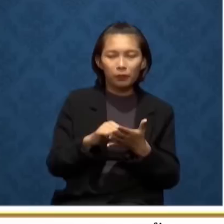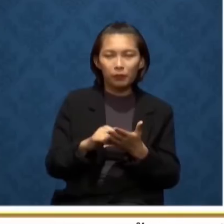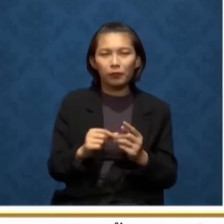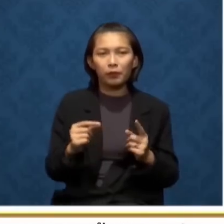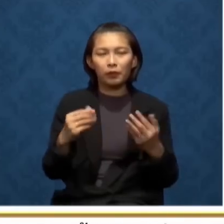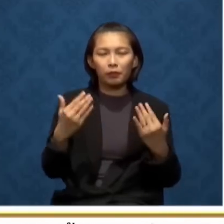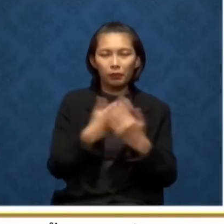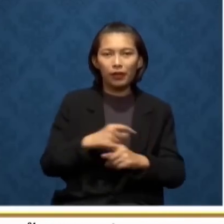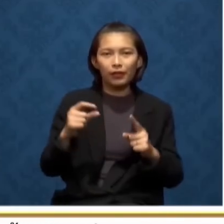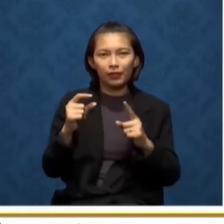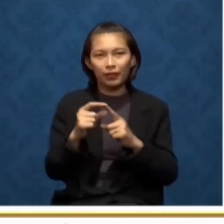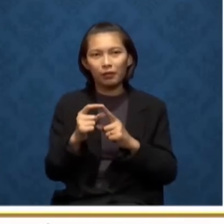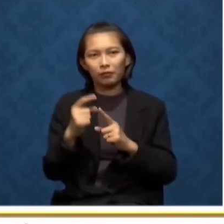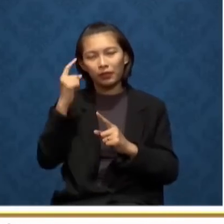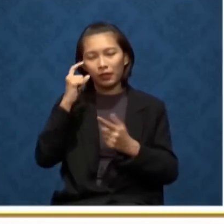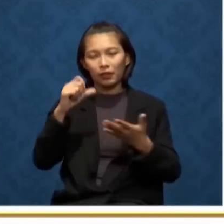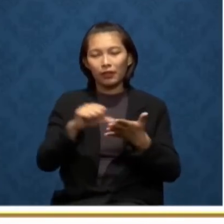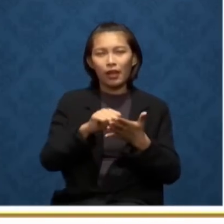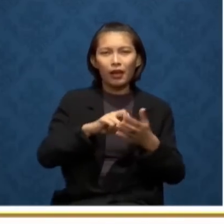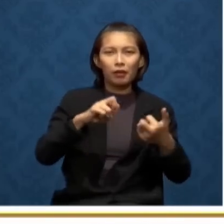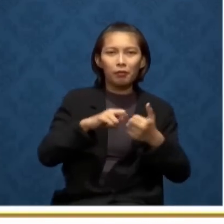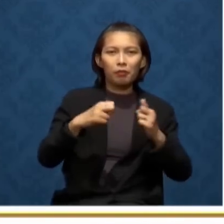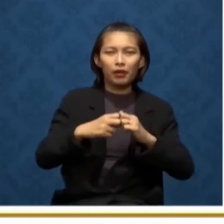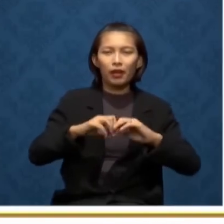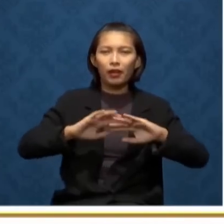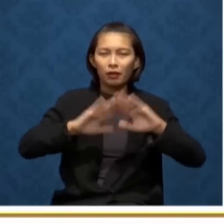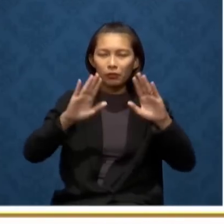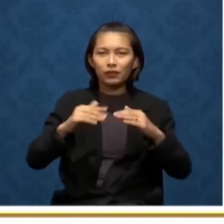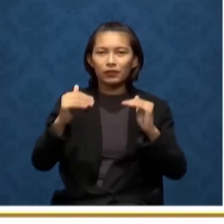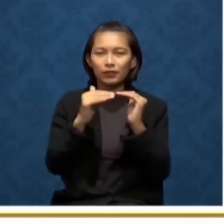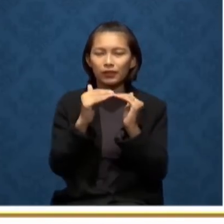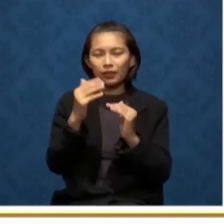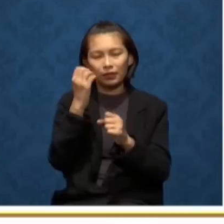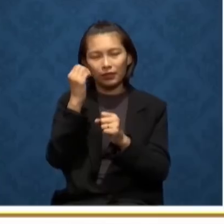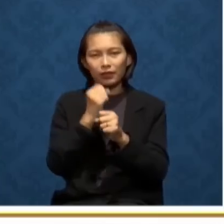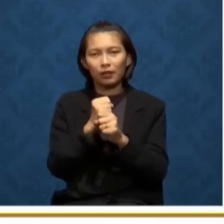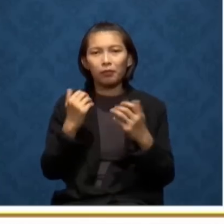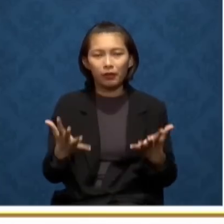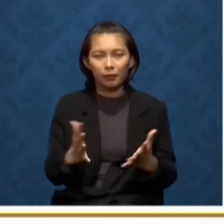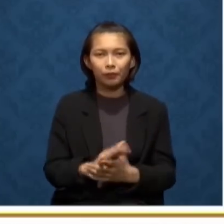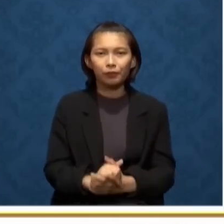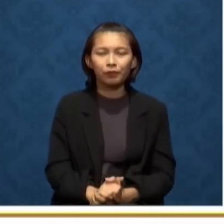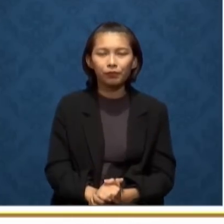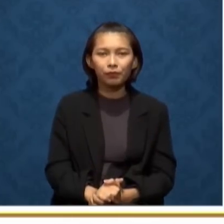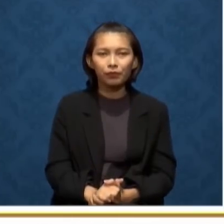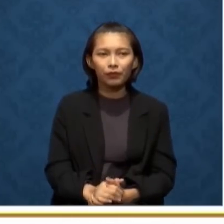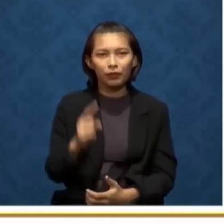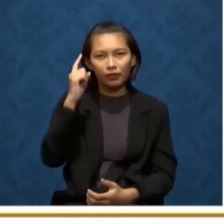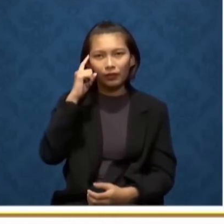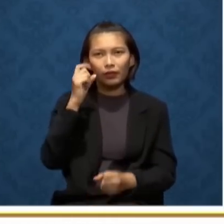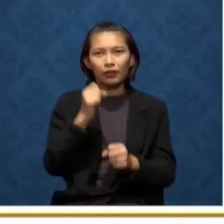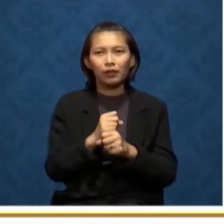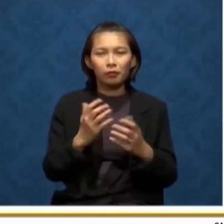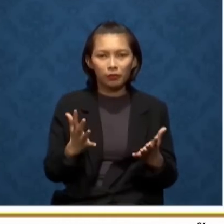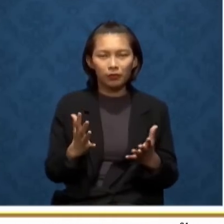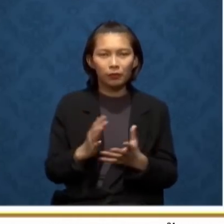ะแ้ไขปัญหากละเมิดสิทธิมัธิยชนเพื่ให้สมส้อนกร ตามประบอการกลายเกรียritos longing